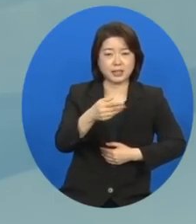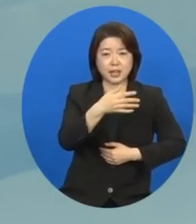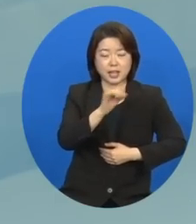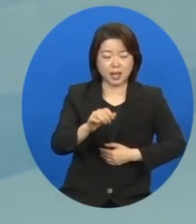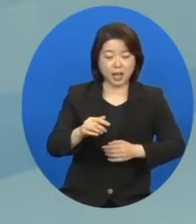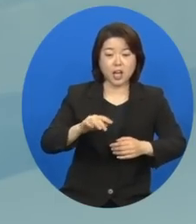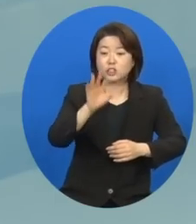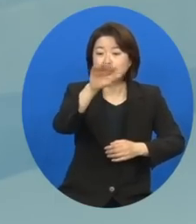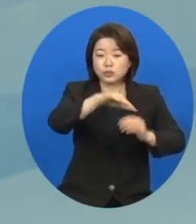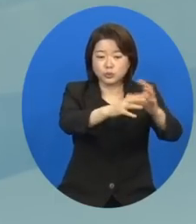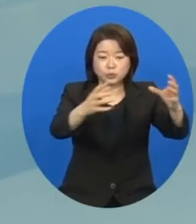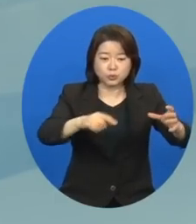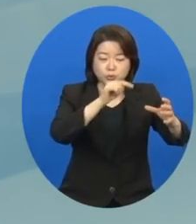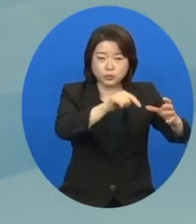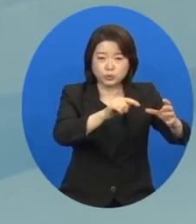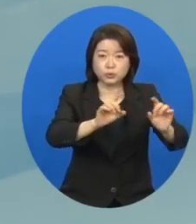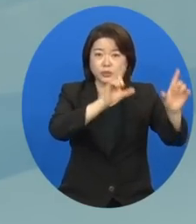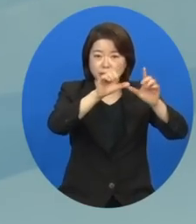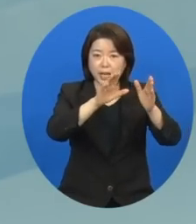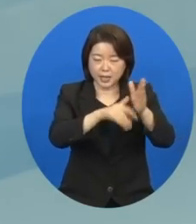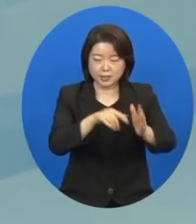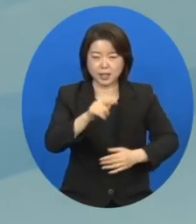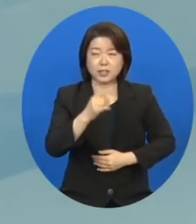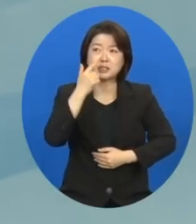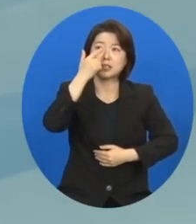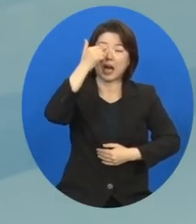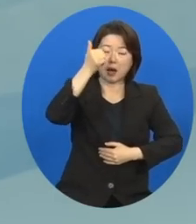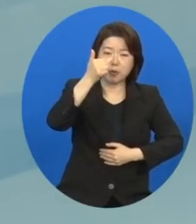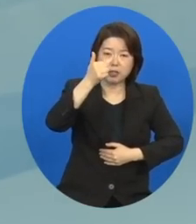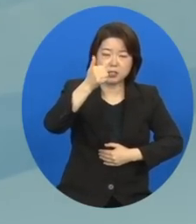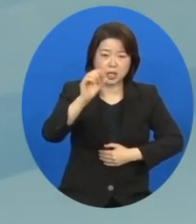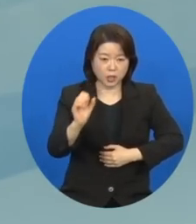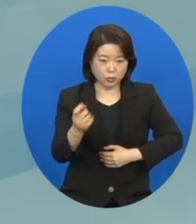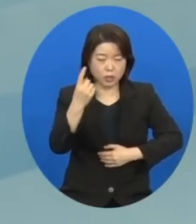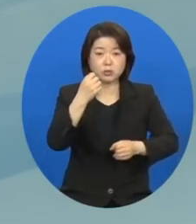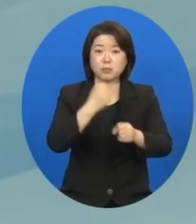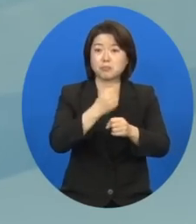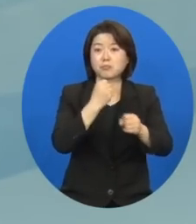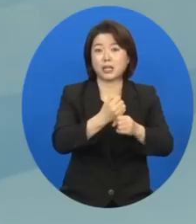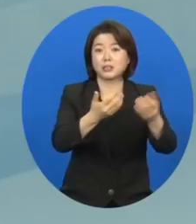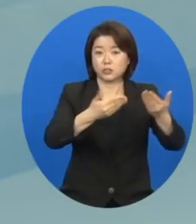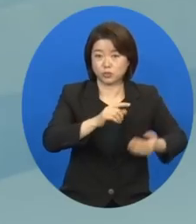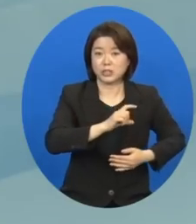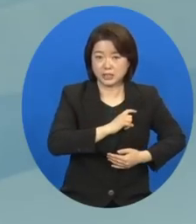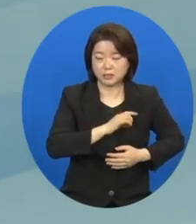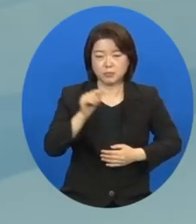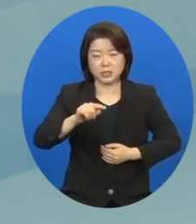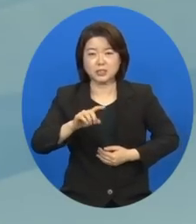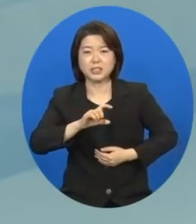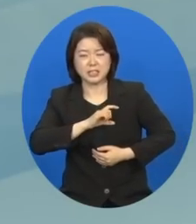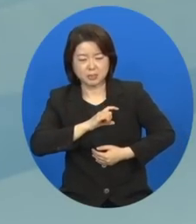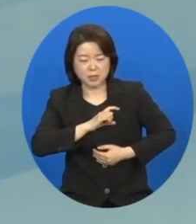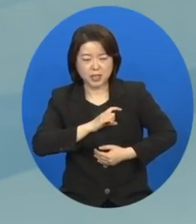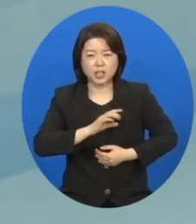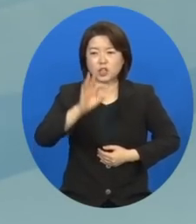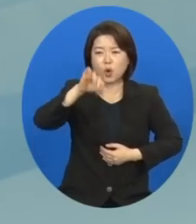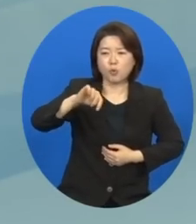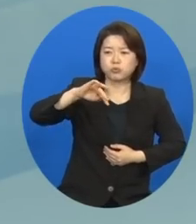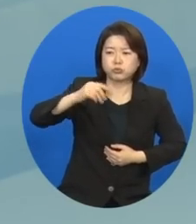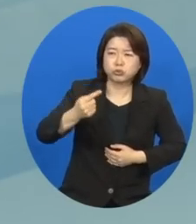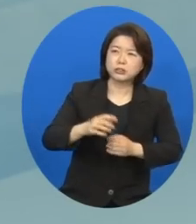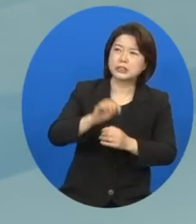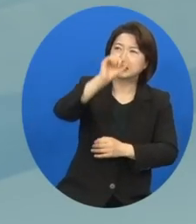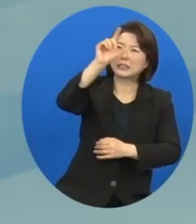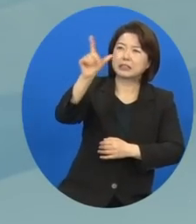그의 아버지에 의해서 데라에서 지음받은 이름일 텐데 바로 그 이름이 이 갈대아 우르의 달의